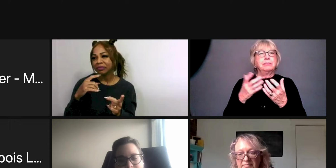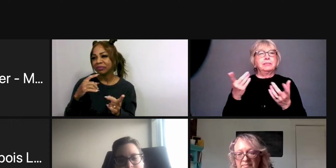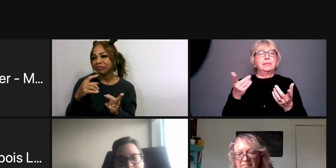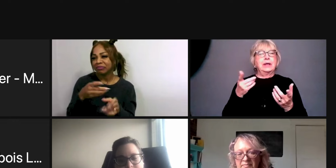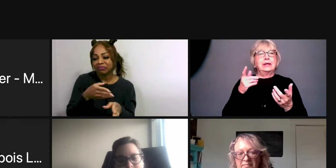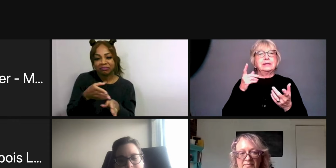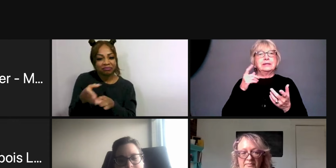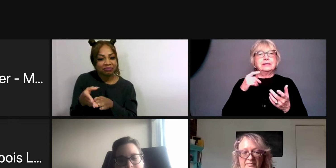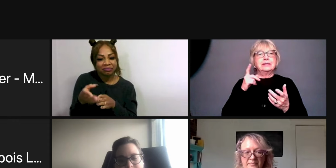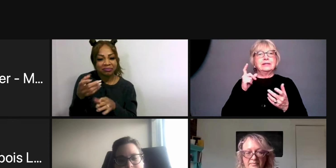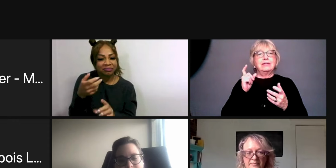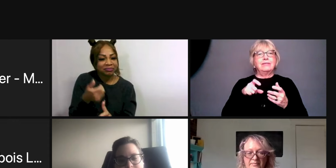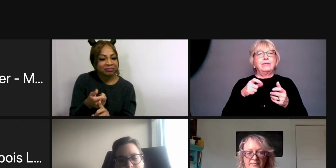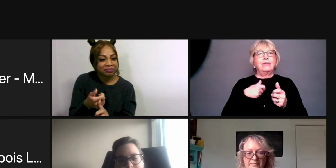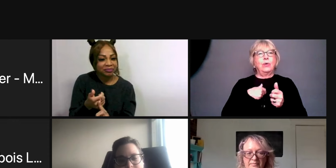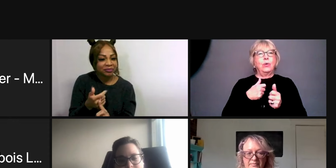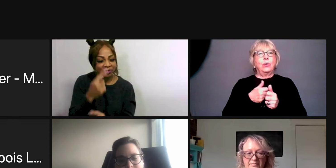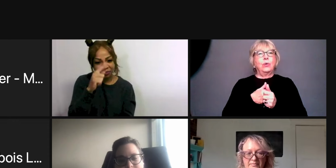à cette